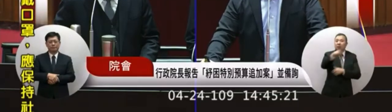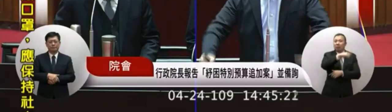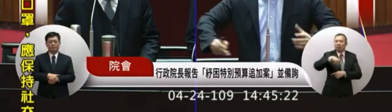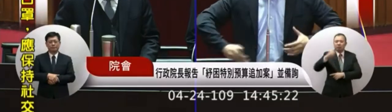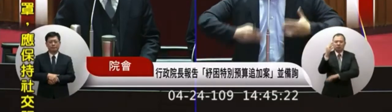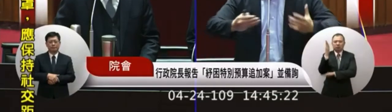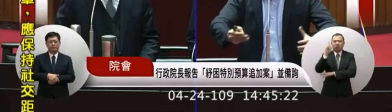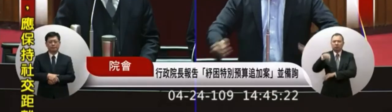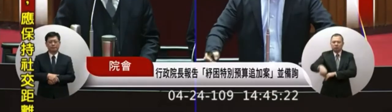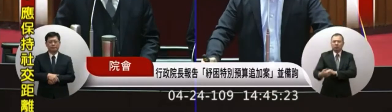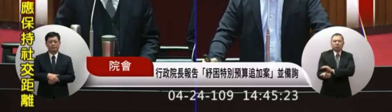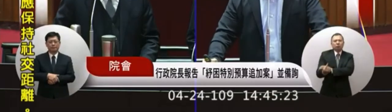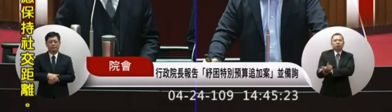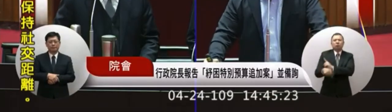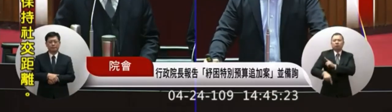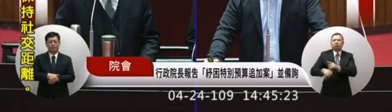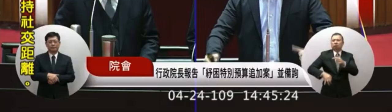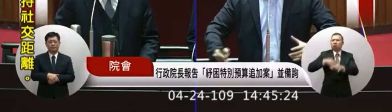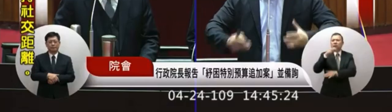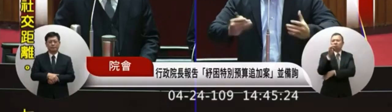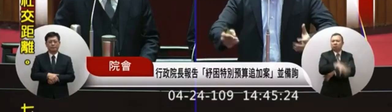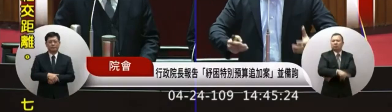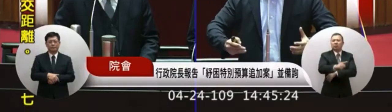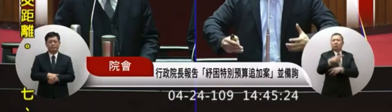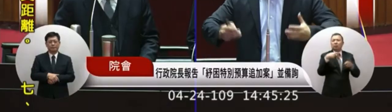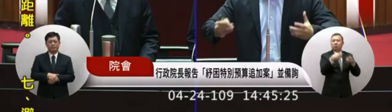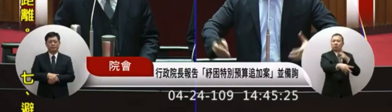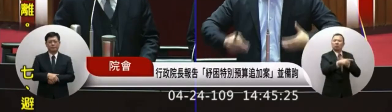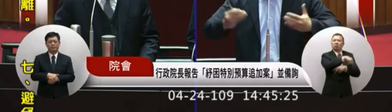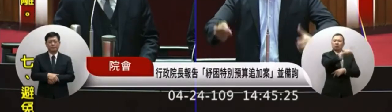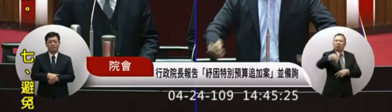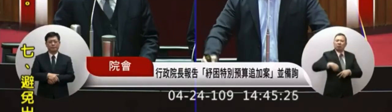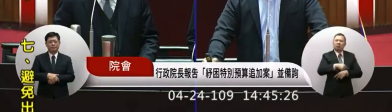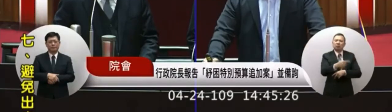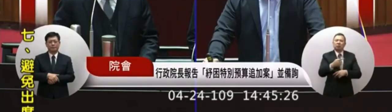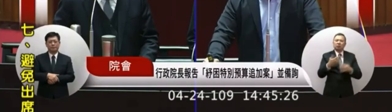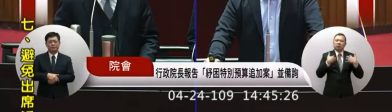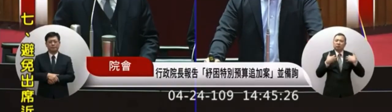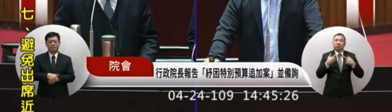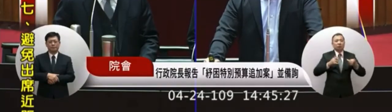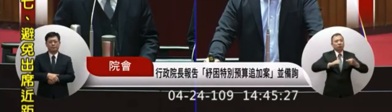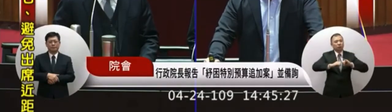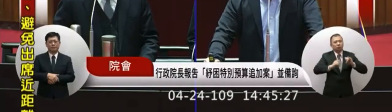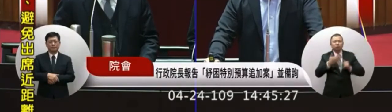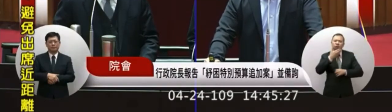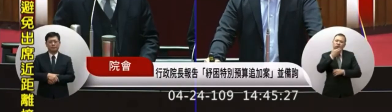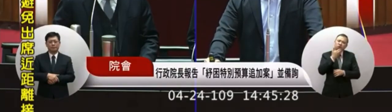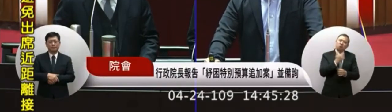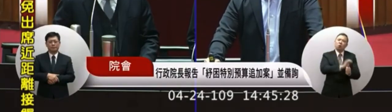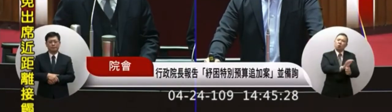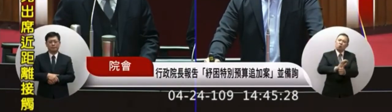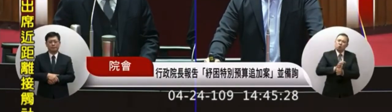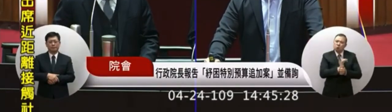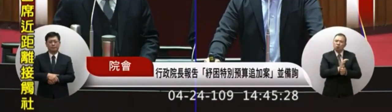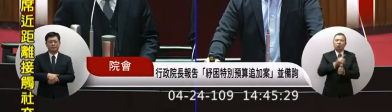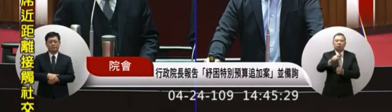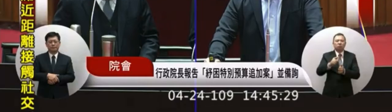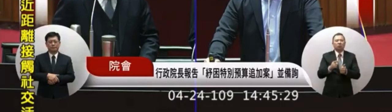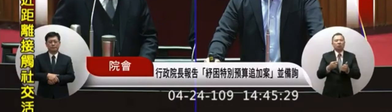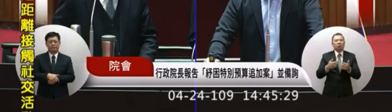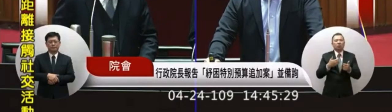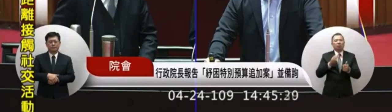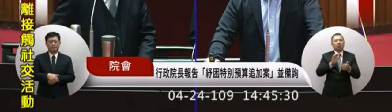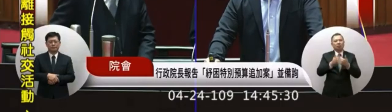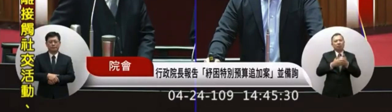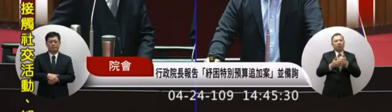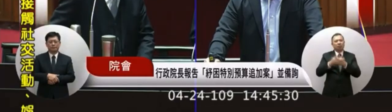款。因为伊都来帮政府哈承担了这些社会福利也好，各种的这个公行政的任务了。那是不是说，如